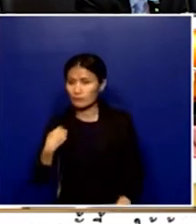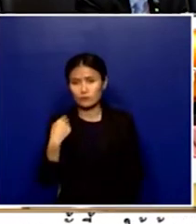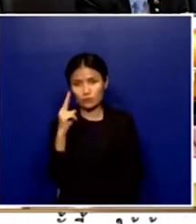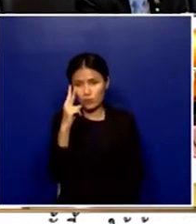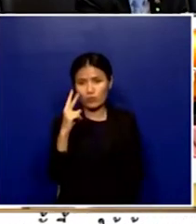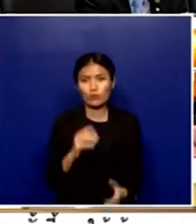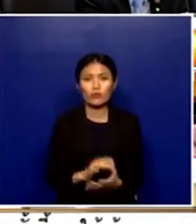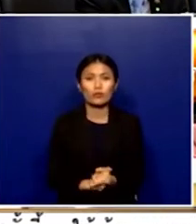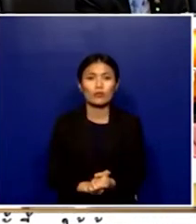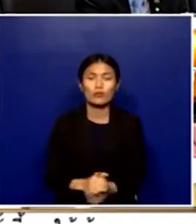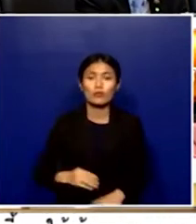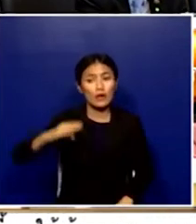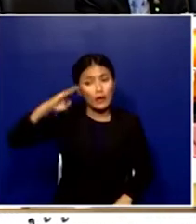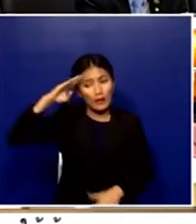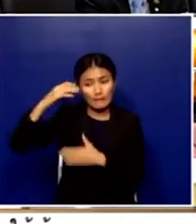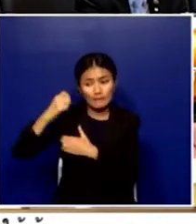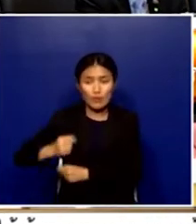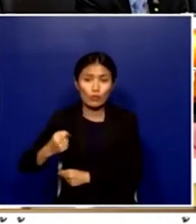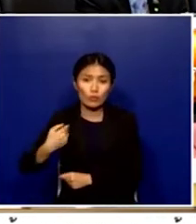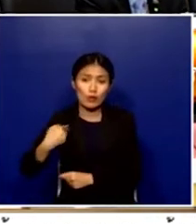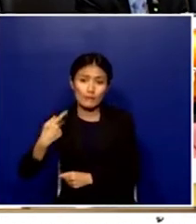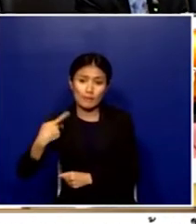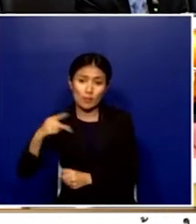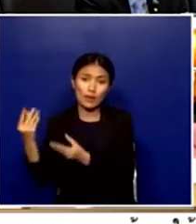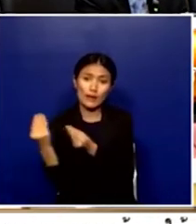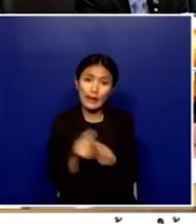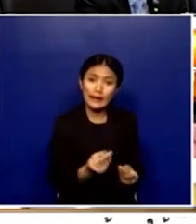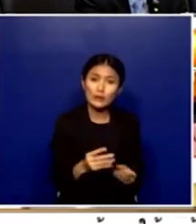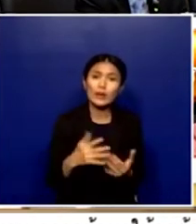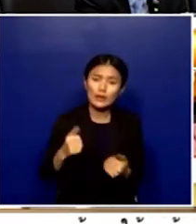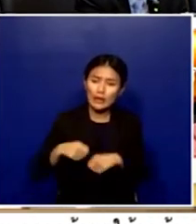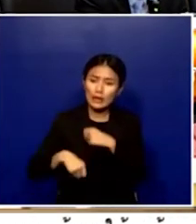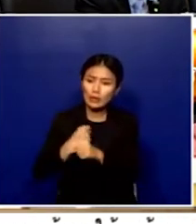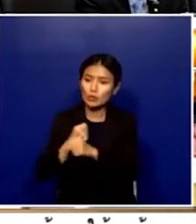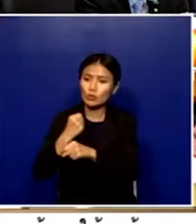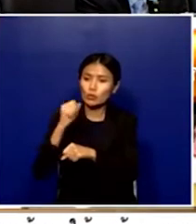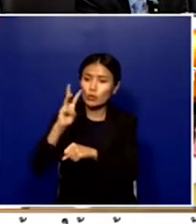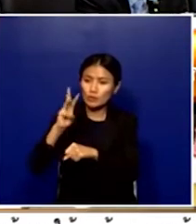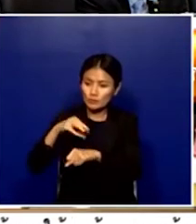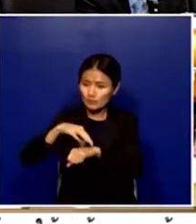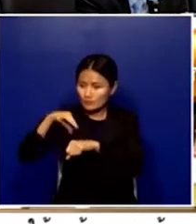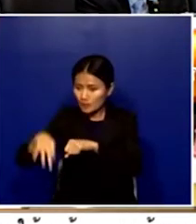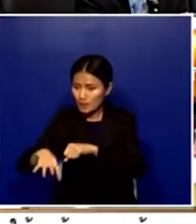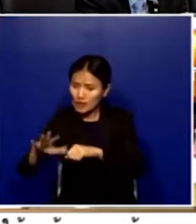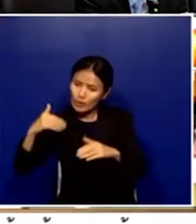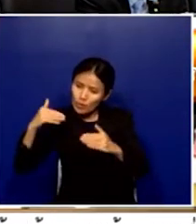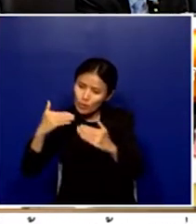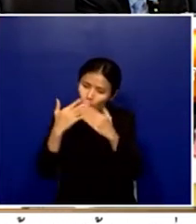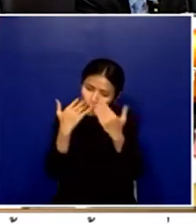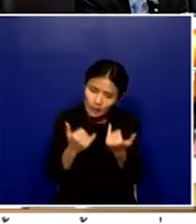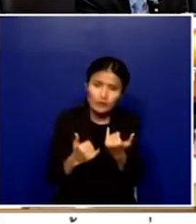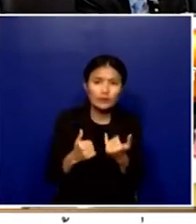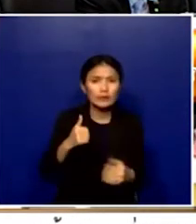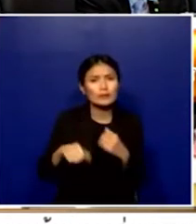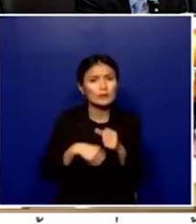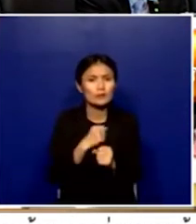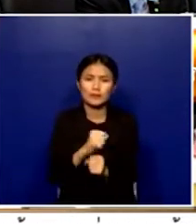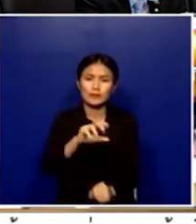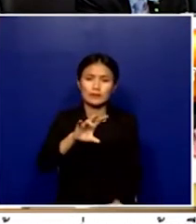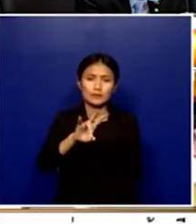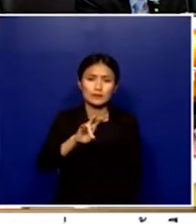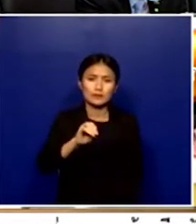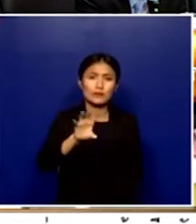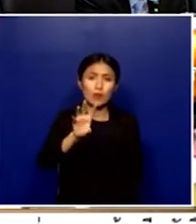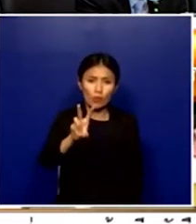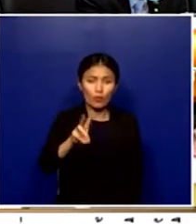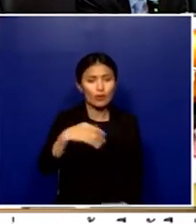กองทับก ตั้แต่เกษียรมาจนถึงปัจุบันรวมทั้งสินเป็ 76 ปี คิดเป็นโทษ 76 ก